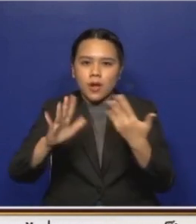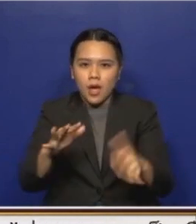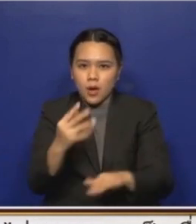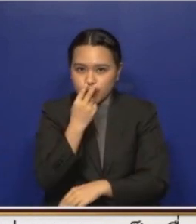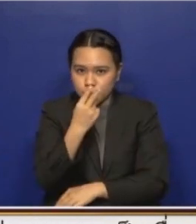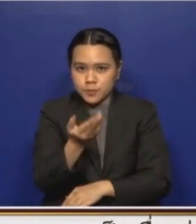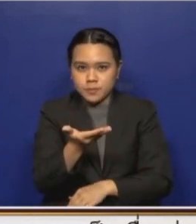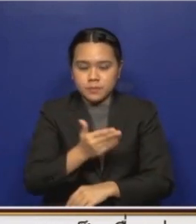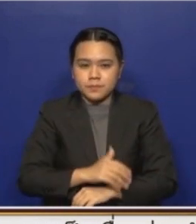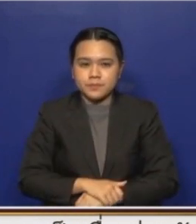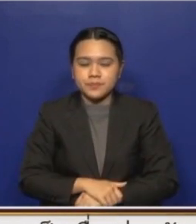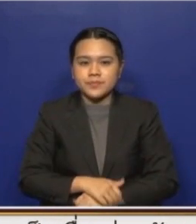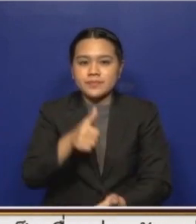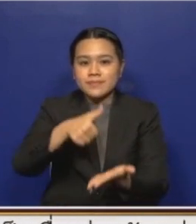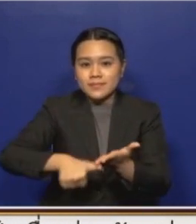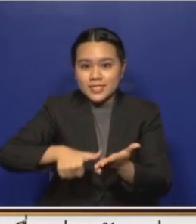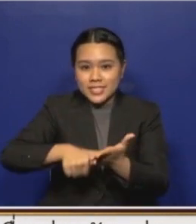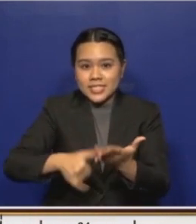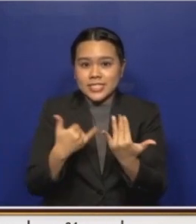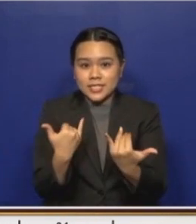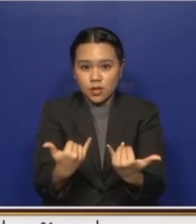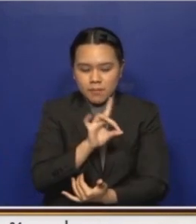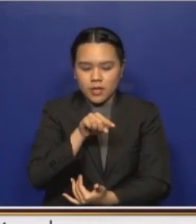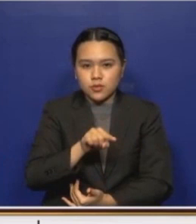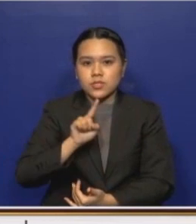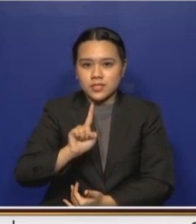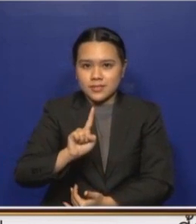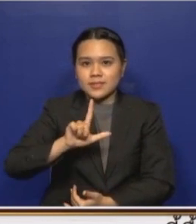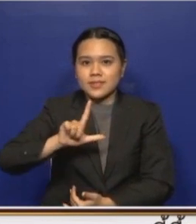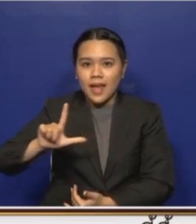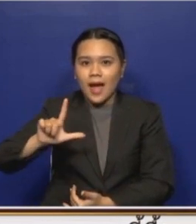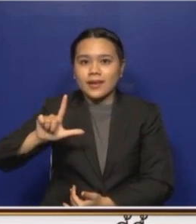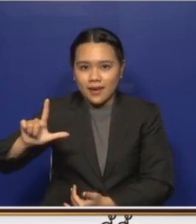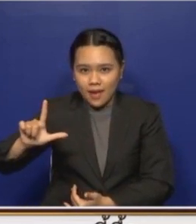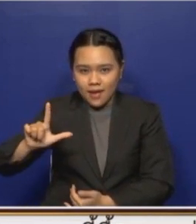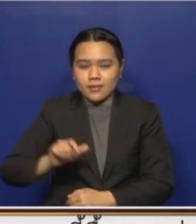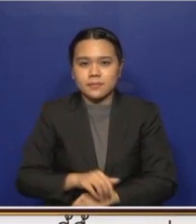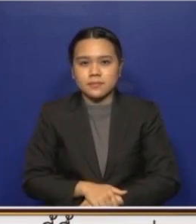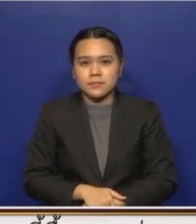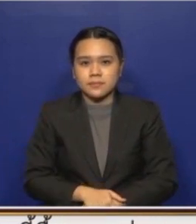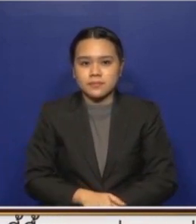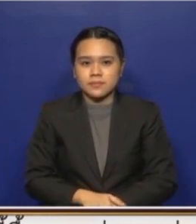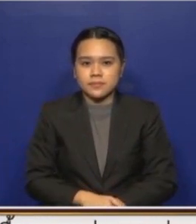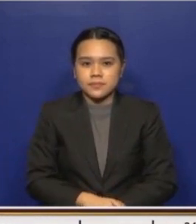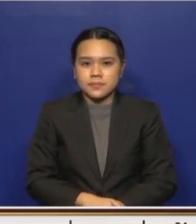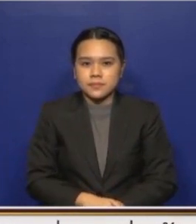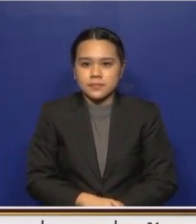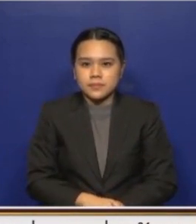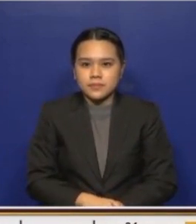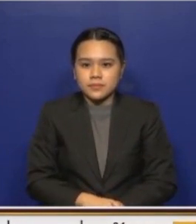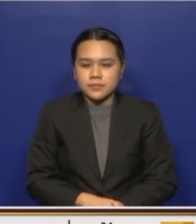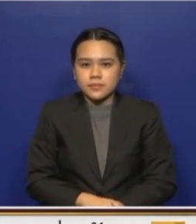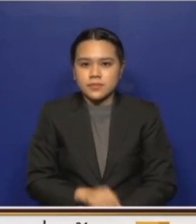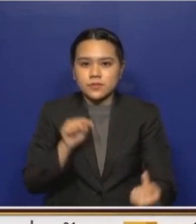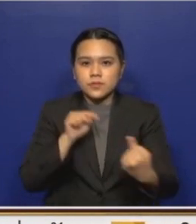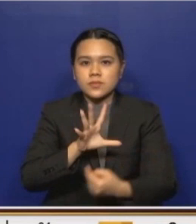52.3 ของ GDP ท่านคิดมุมกลับนะฮะ GDP คือรายได้มวลรวมประชาชาติฮะถ้าเกิดปีนี้ราย